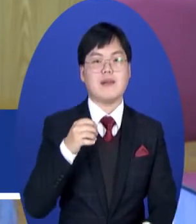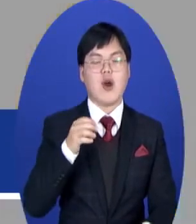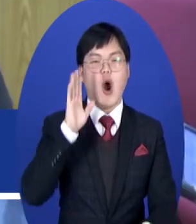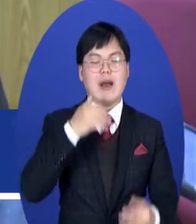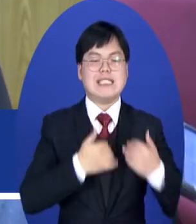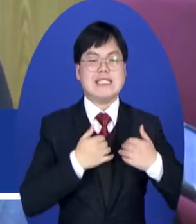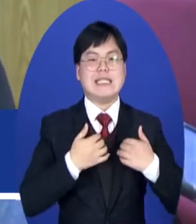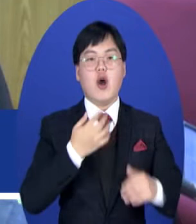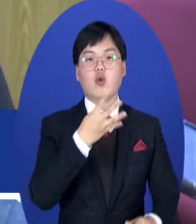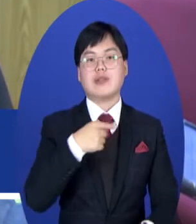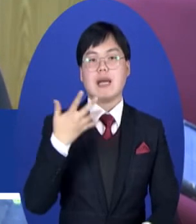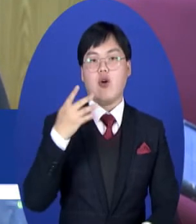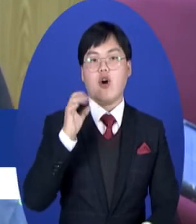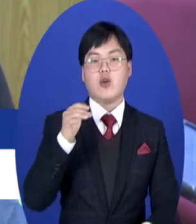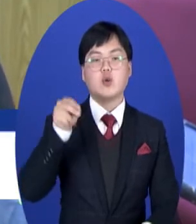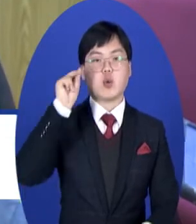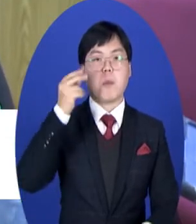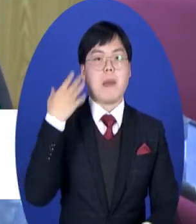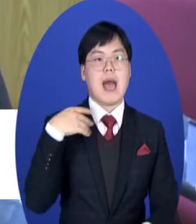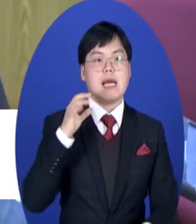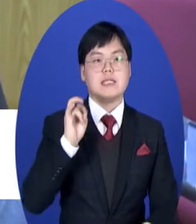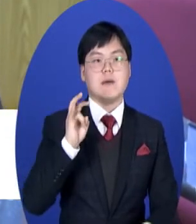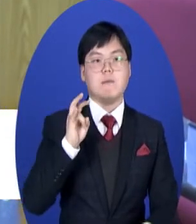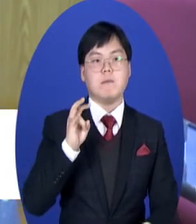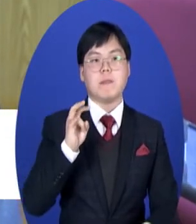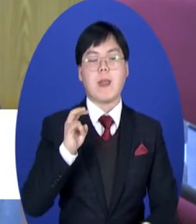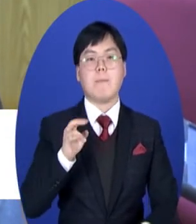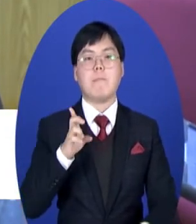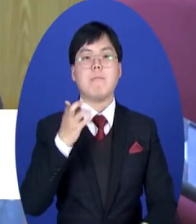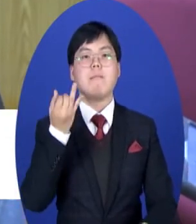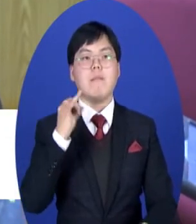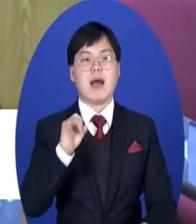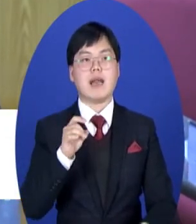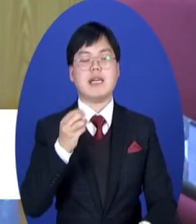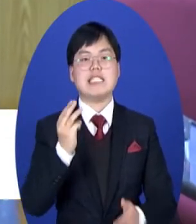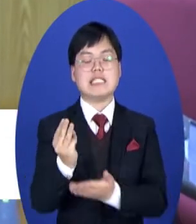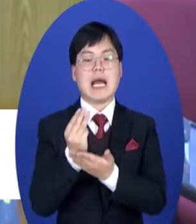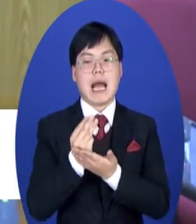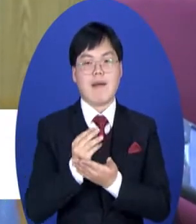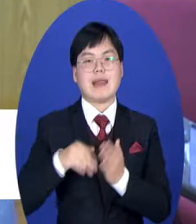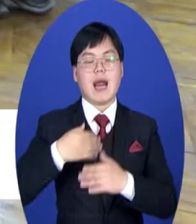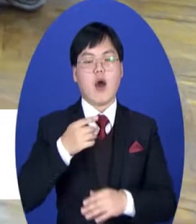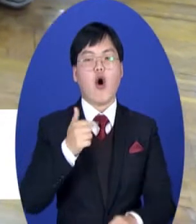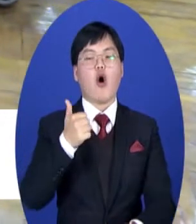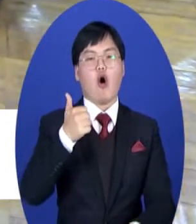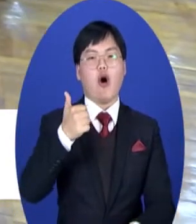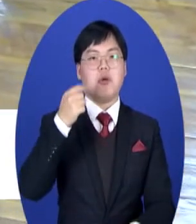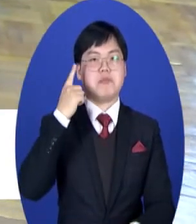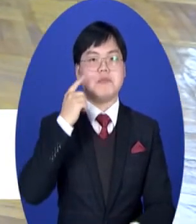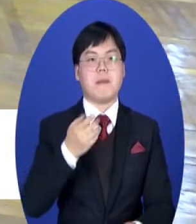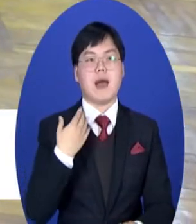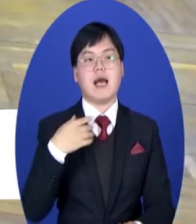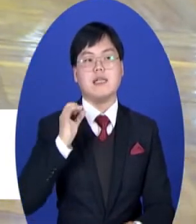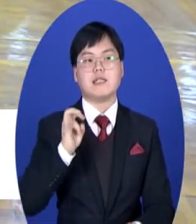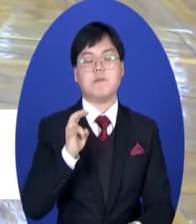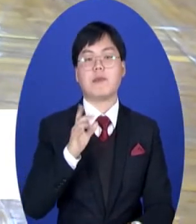сурцсан. Урлагийн баг урлагт орж байгаа байр шагнал авахдаа надад их гой санагдсан. Манай улсын бит